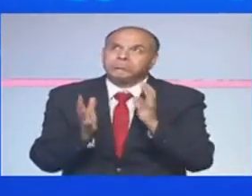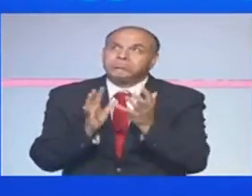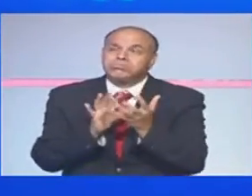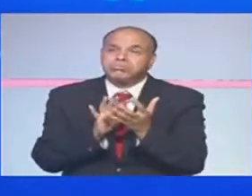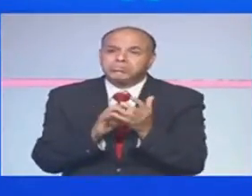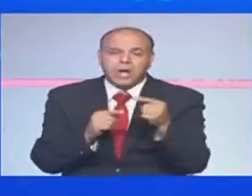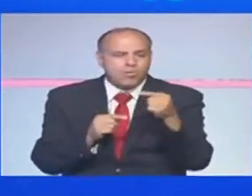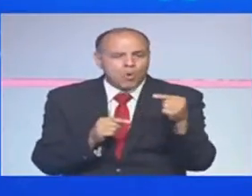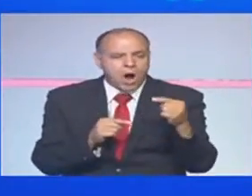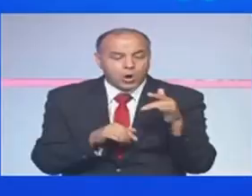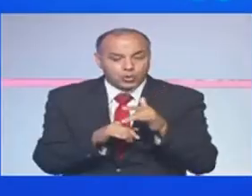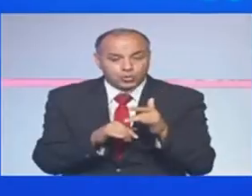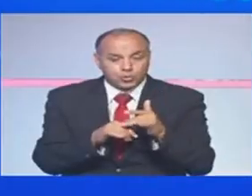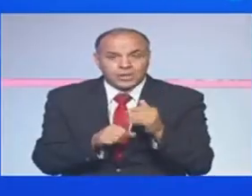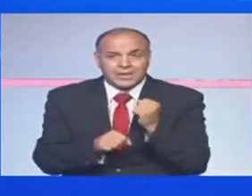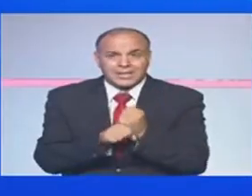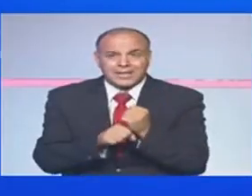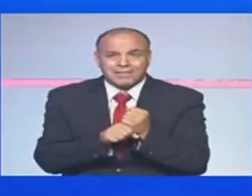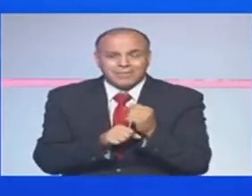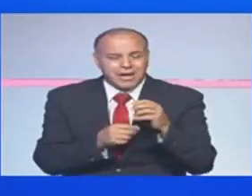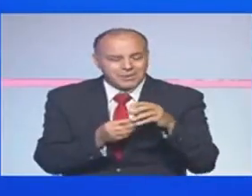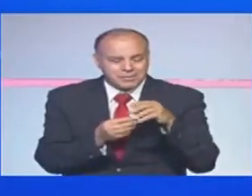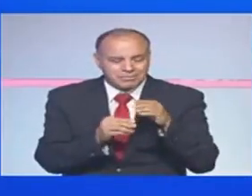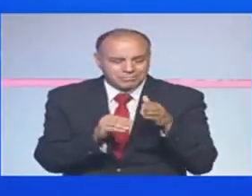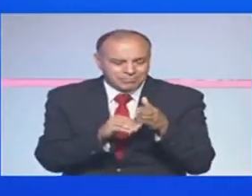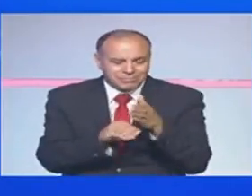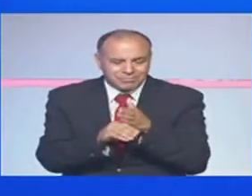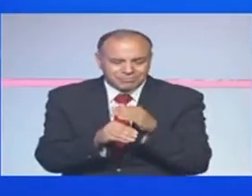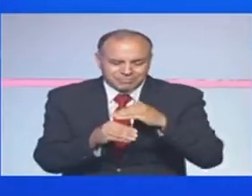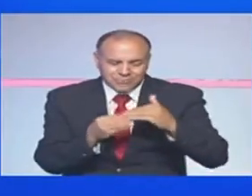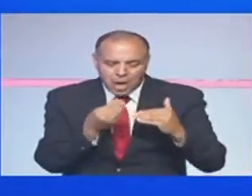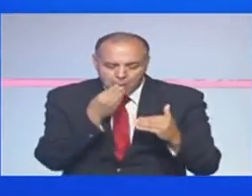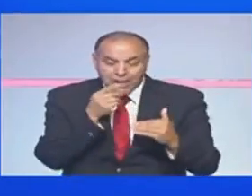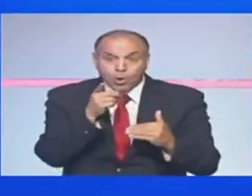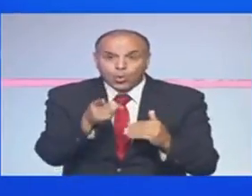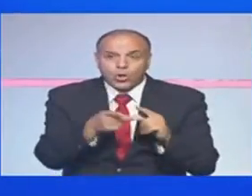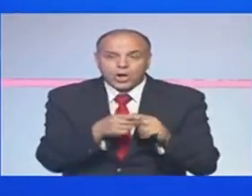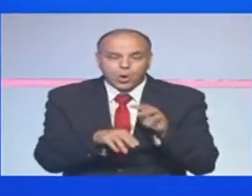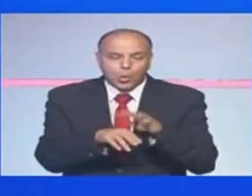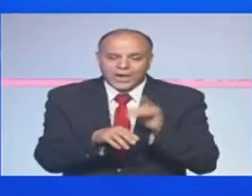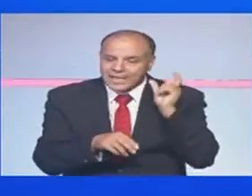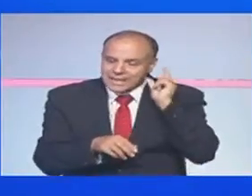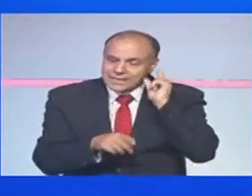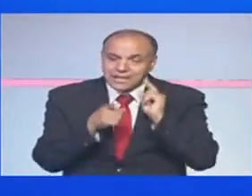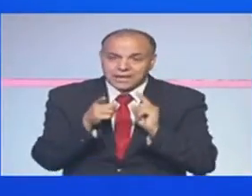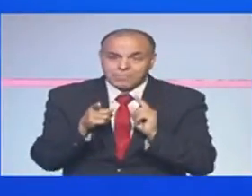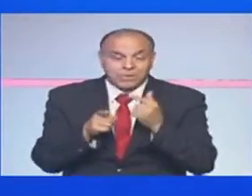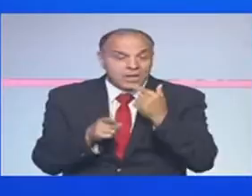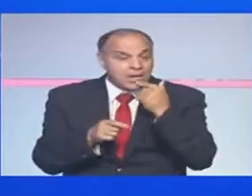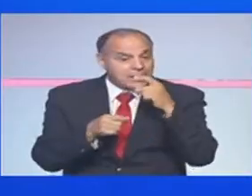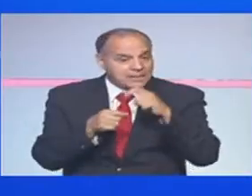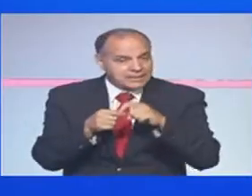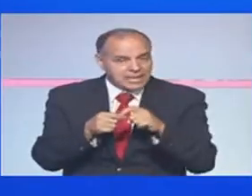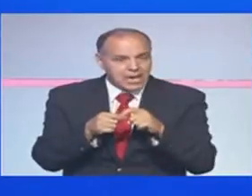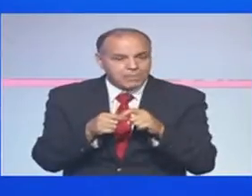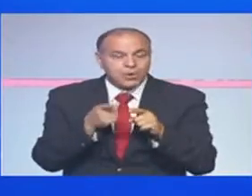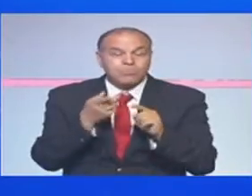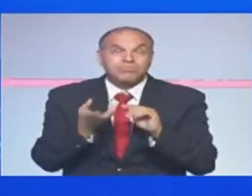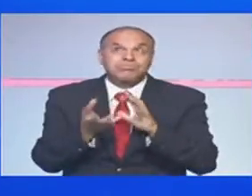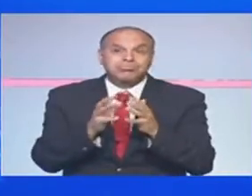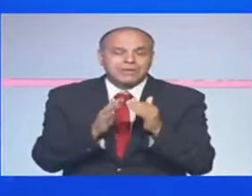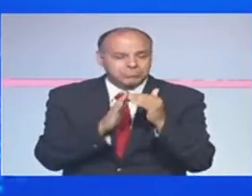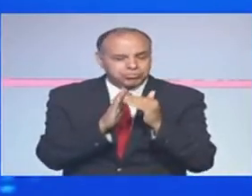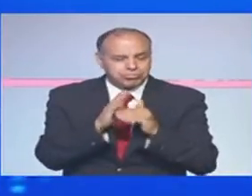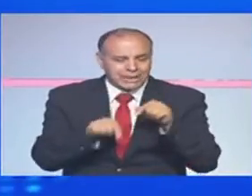سلبا على انتاج التين الشوكي في مناطق عده ومن بينها ولايه القصرين وقد ساهمت هذه العوامل في